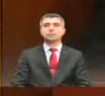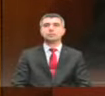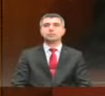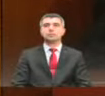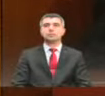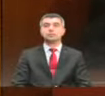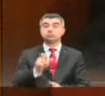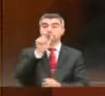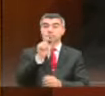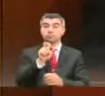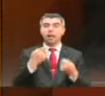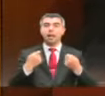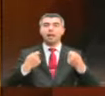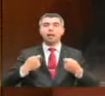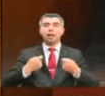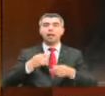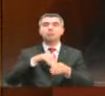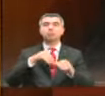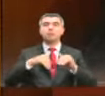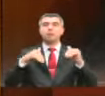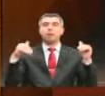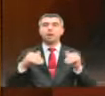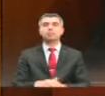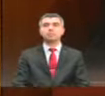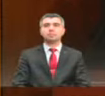السيد رئيس مجلس النواب المحترم،